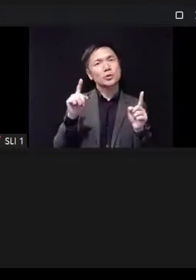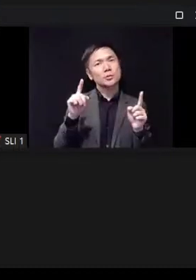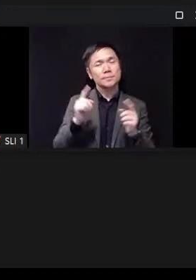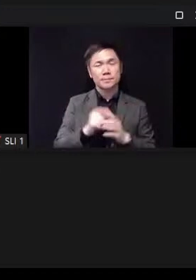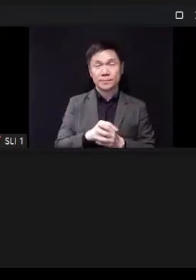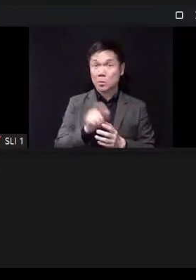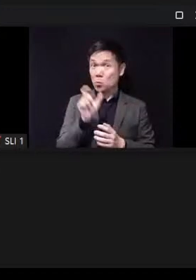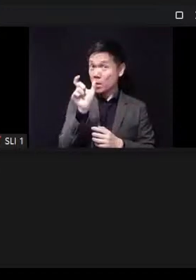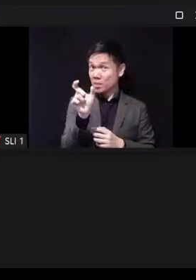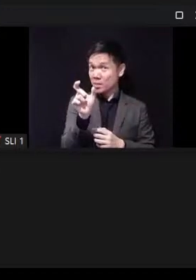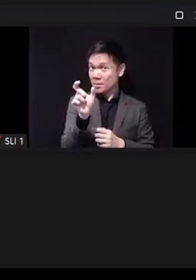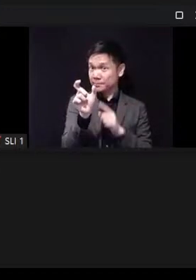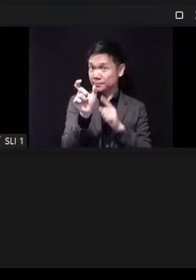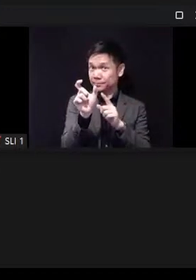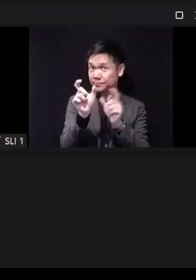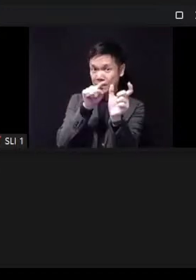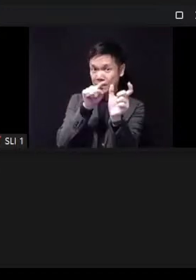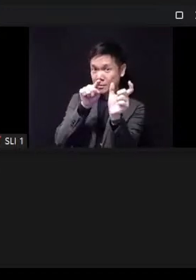поставить запятую,